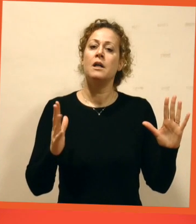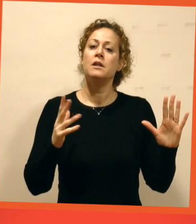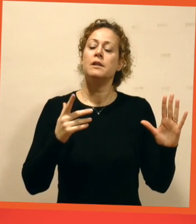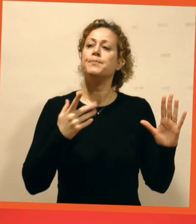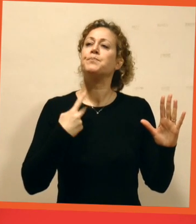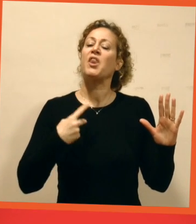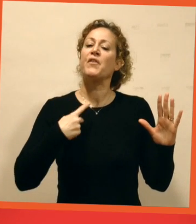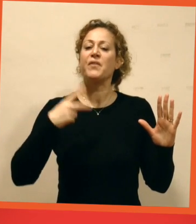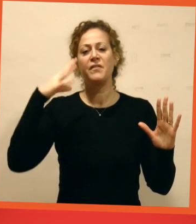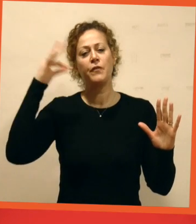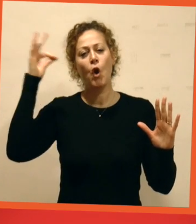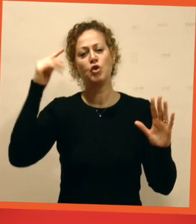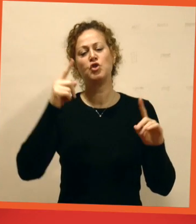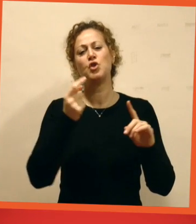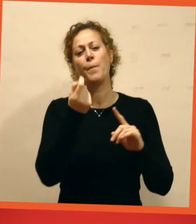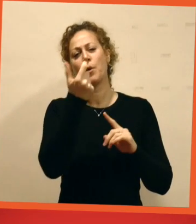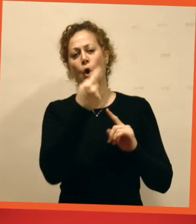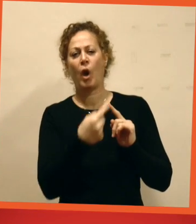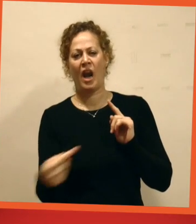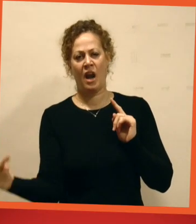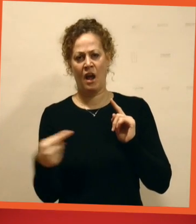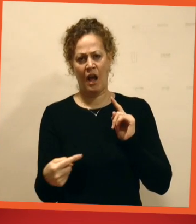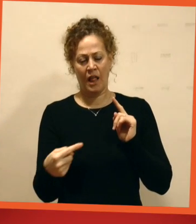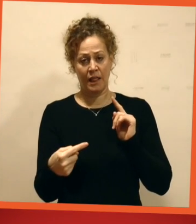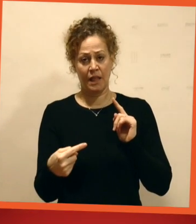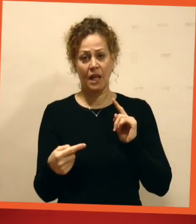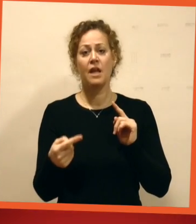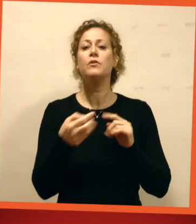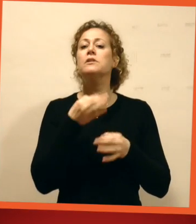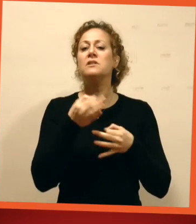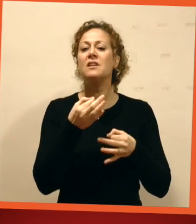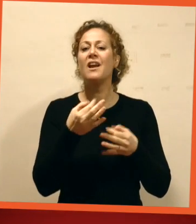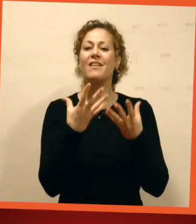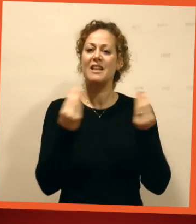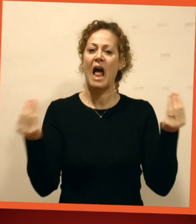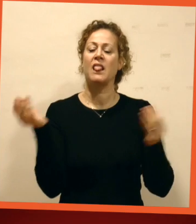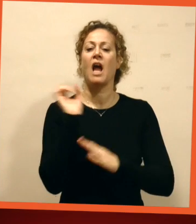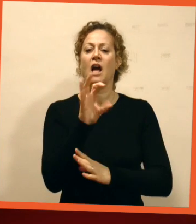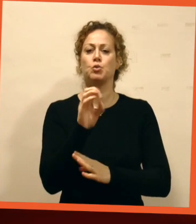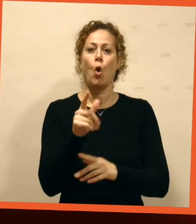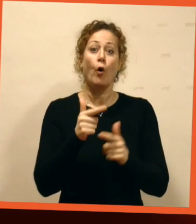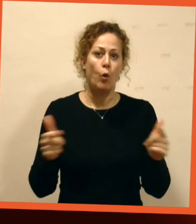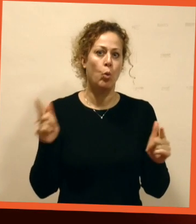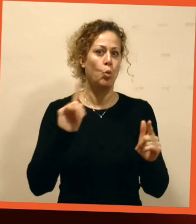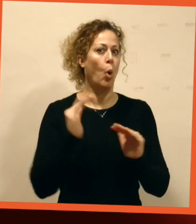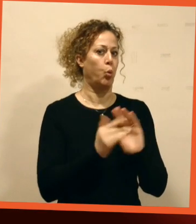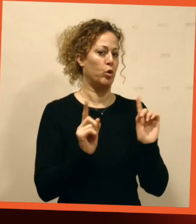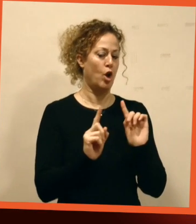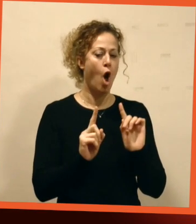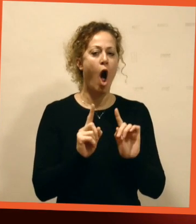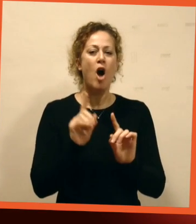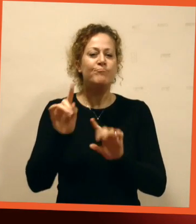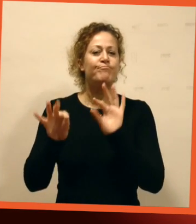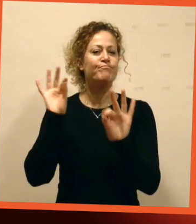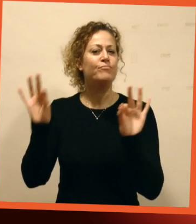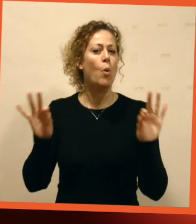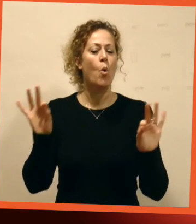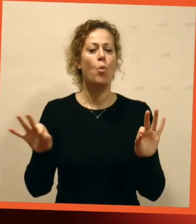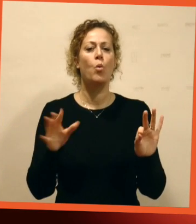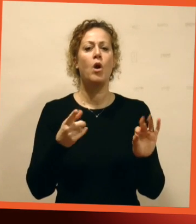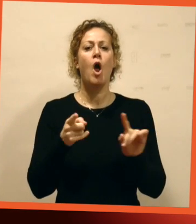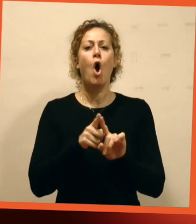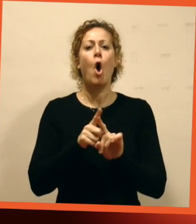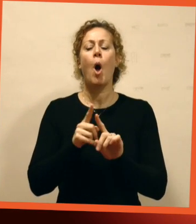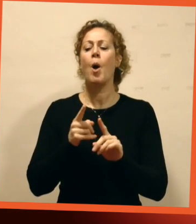una filosofia un po' negativa, nel senso che molti istruttori, per fortuna non tutti, mortificano la persona che non ha i